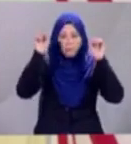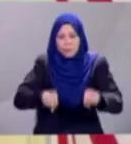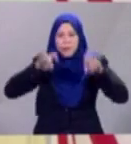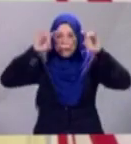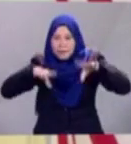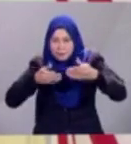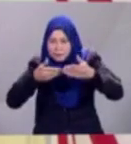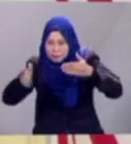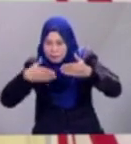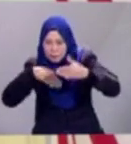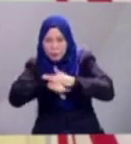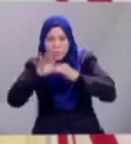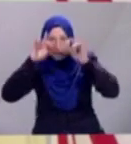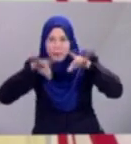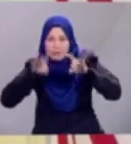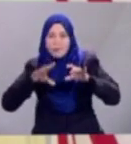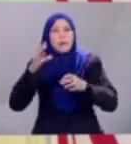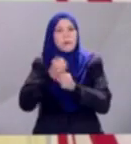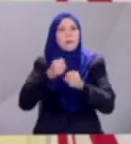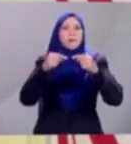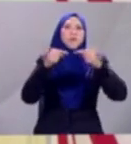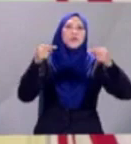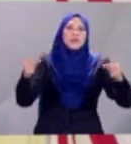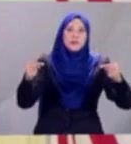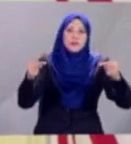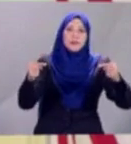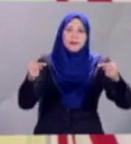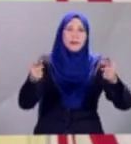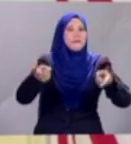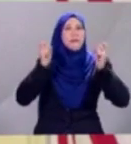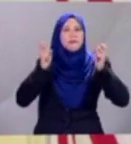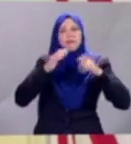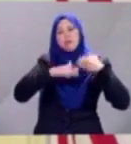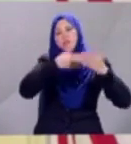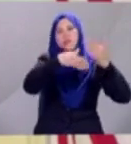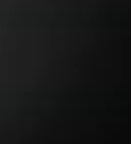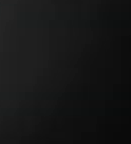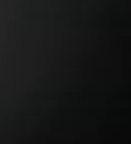di pintu masuk dan mendapatkan result ataupun keputusannya dengan cepat sekali.